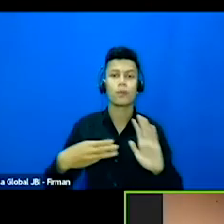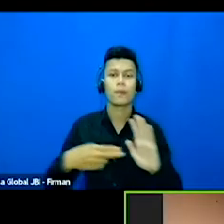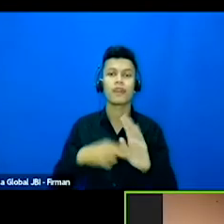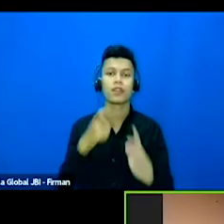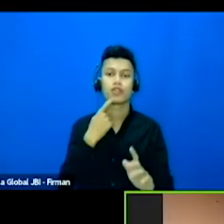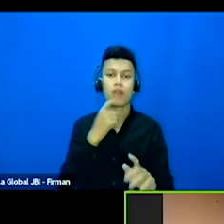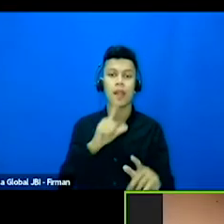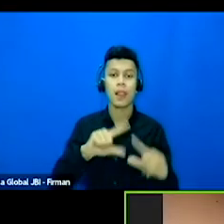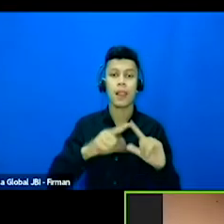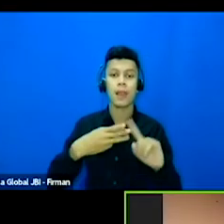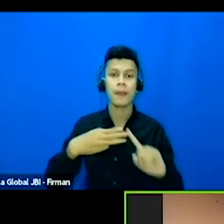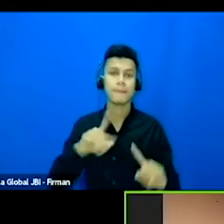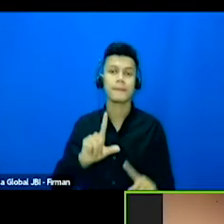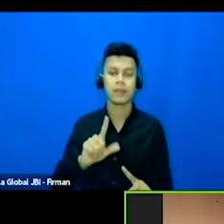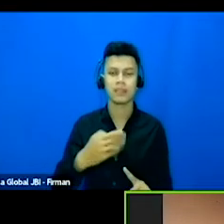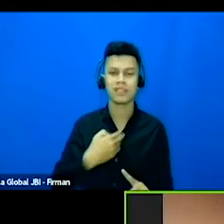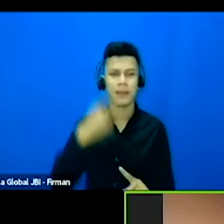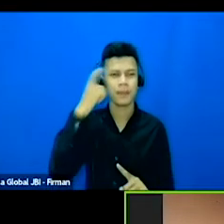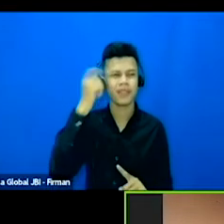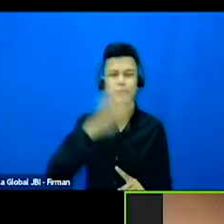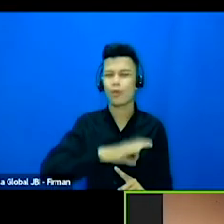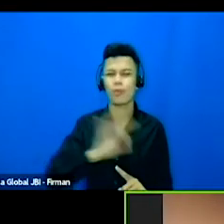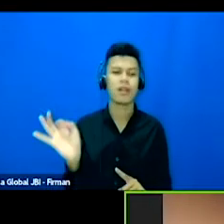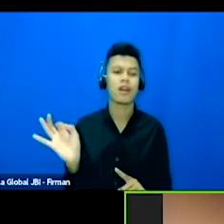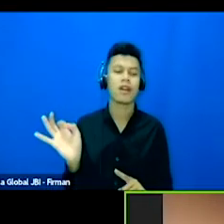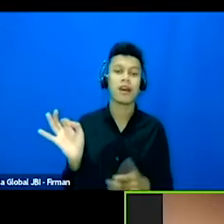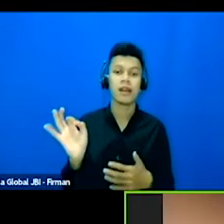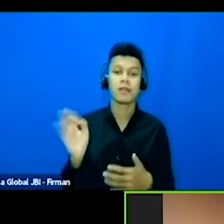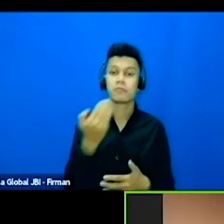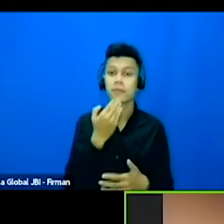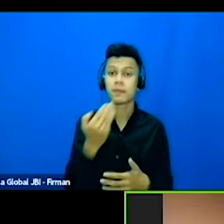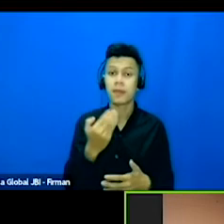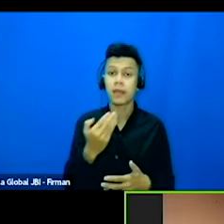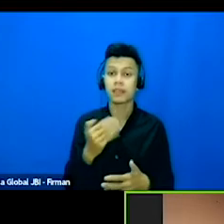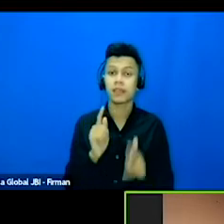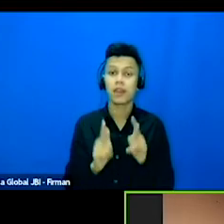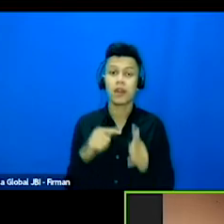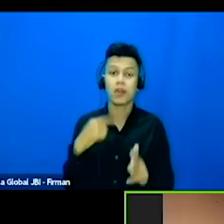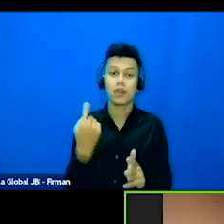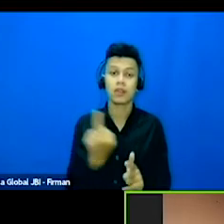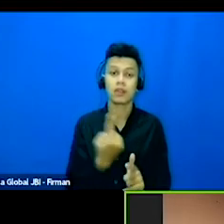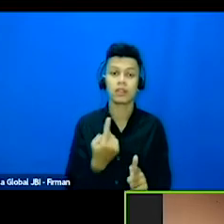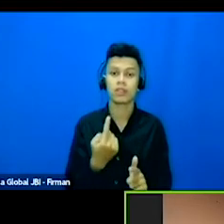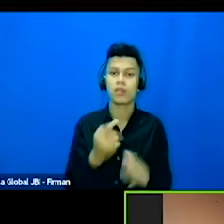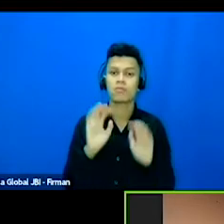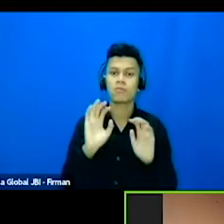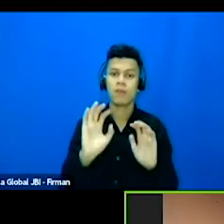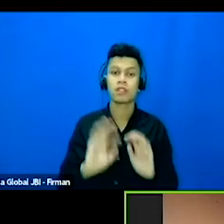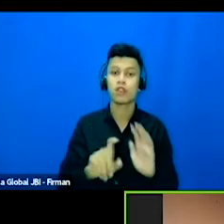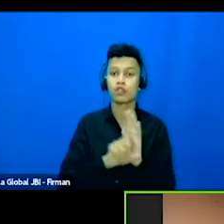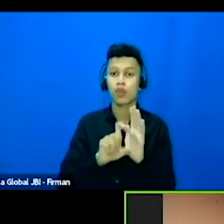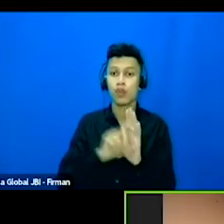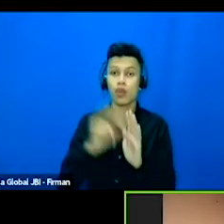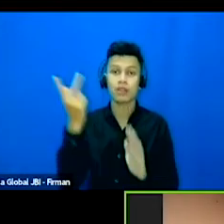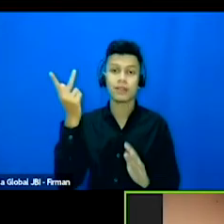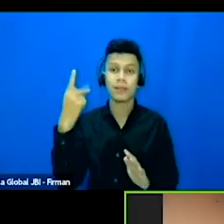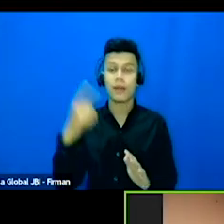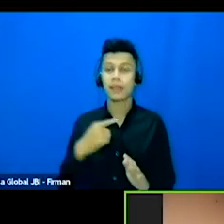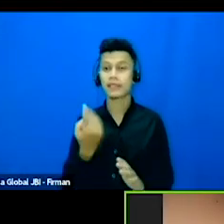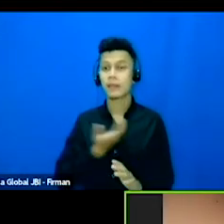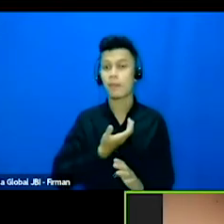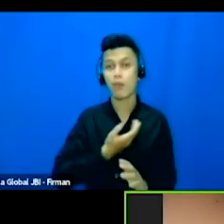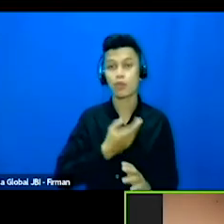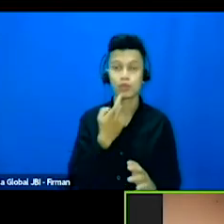kita belum belum belum pernah ya biasanya kalau kita lebih banyak memang bisanya kayak kemarin kita akan coba